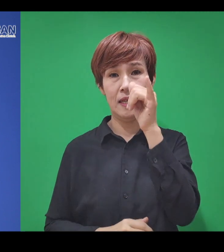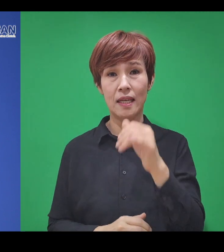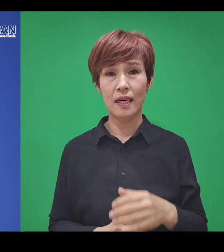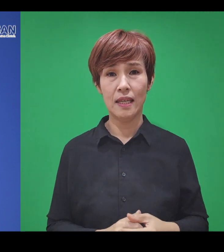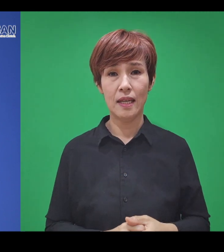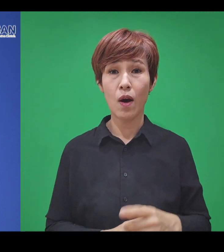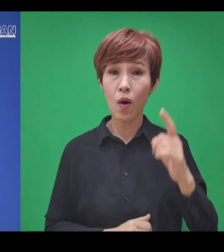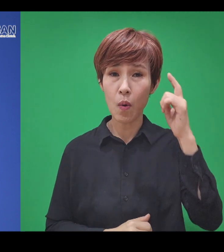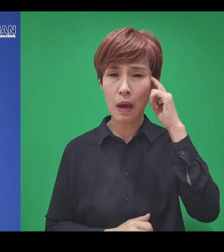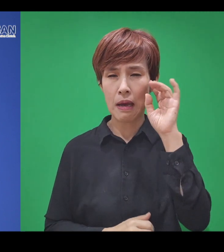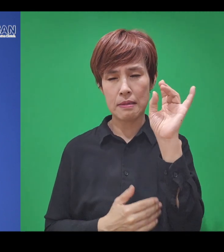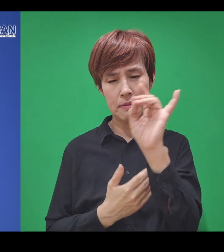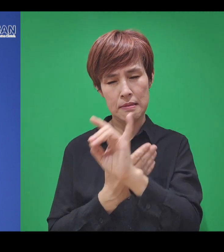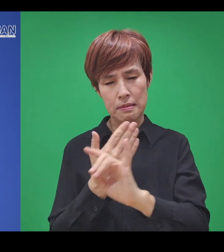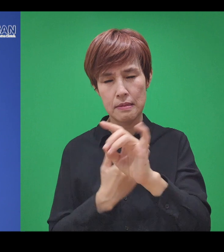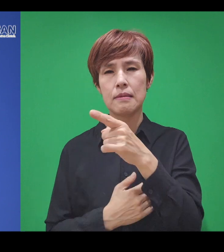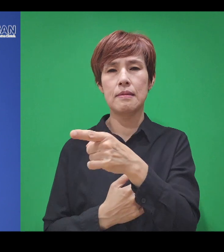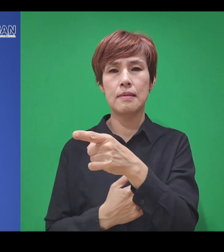교활했기 때문입니다.